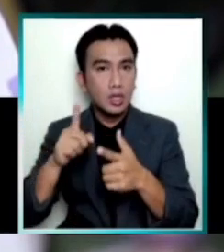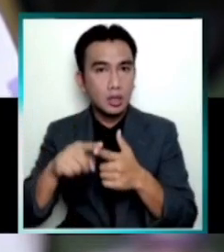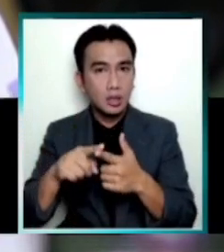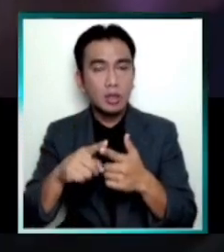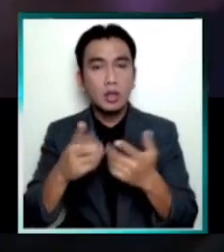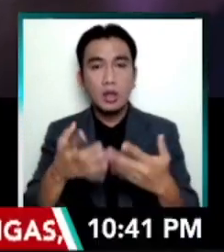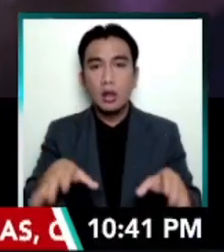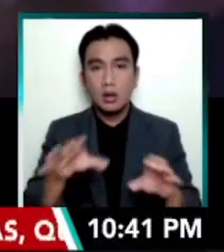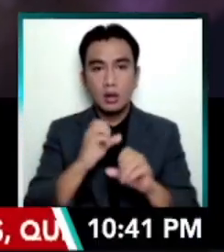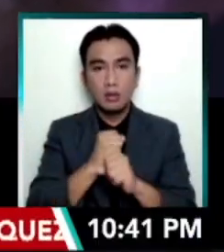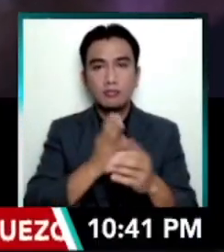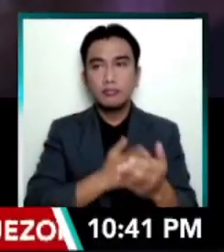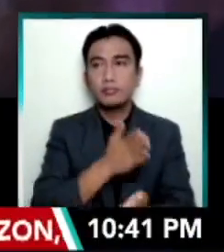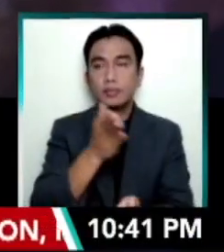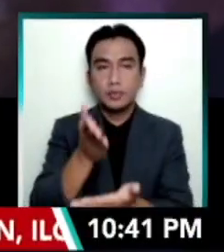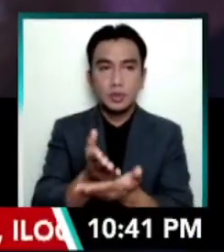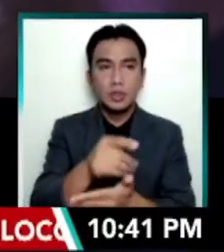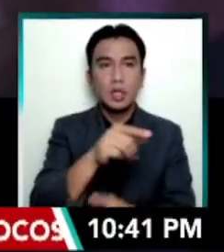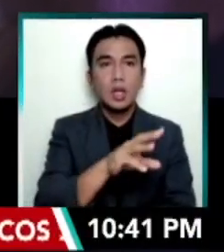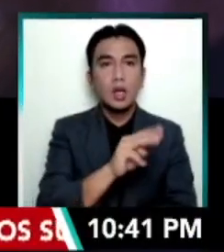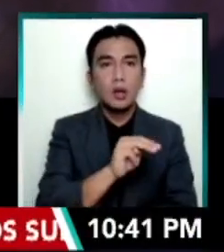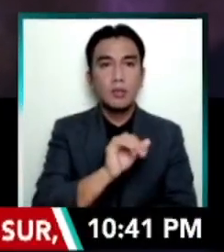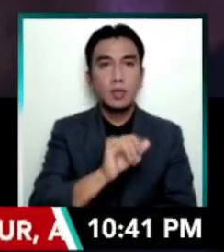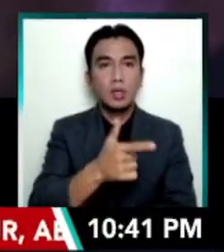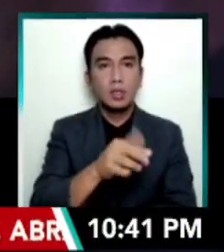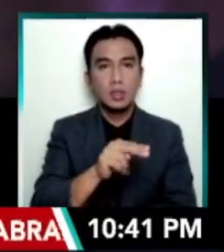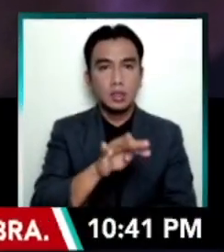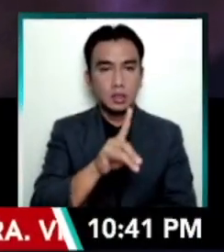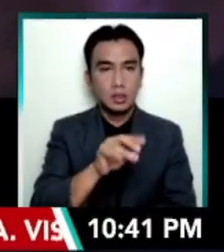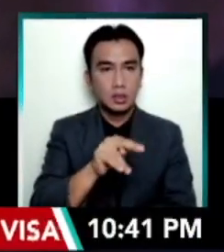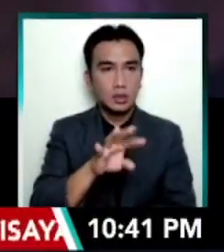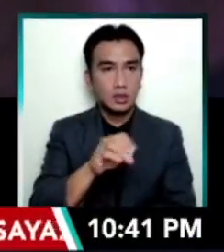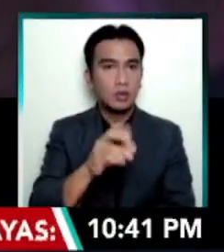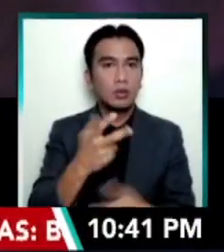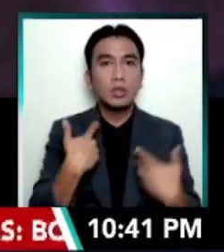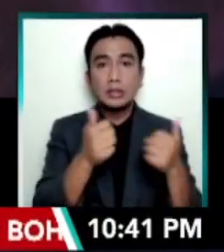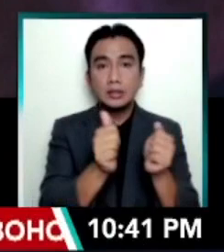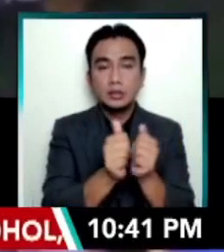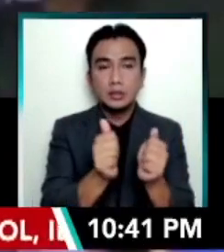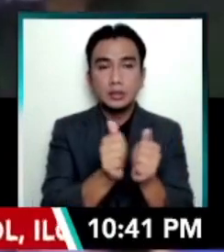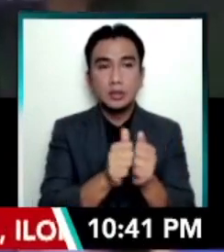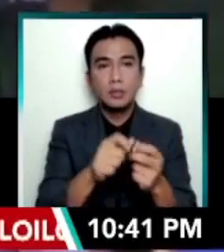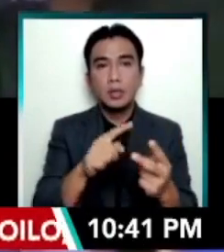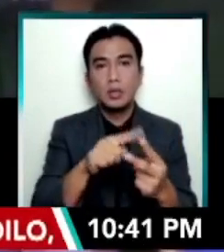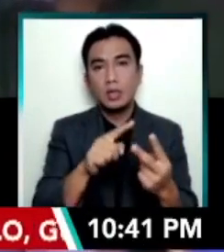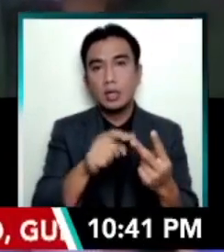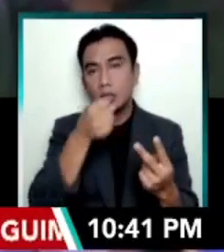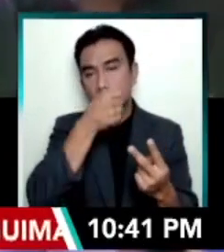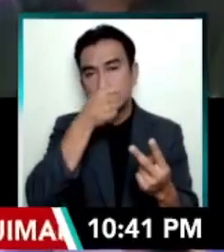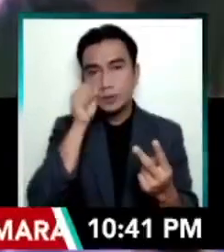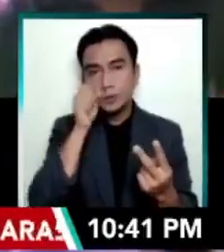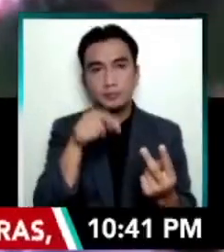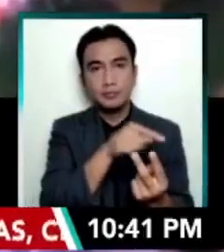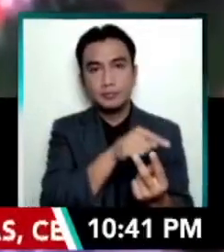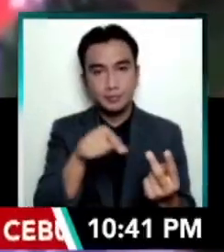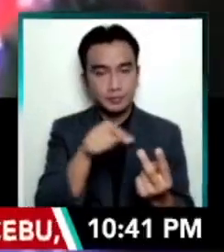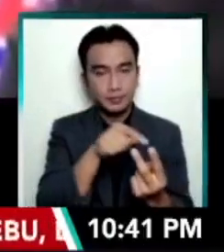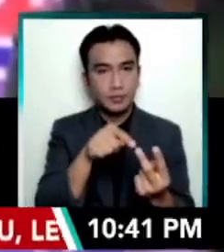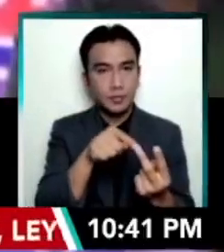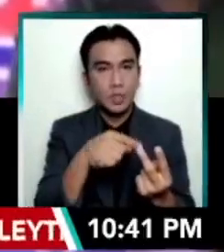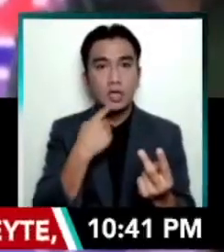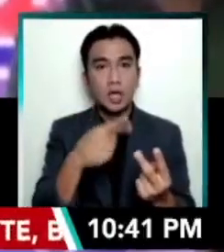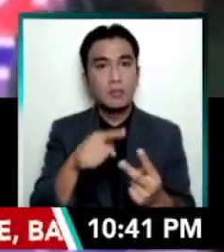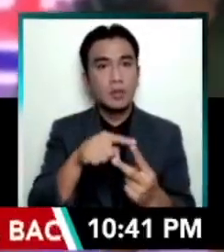ni Lacson, kung saan nakasama niya ang katandem na si Senate President Tito Soto. Dito sinabi ni Lacson na ang